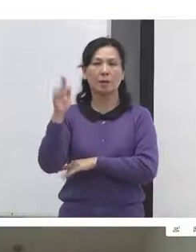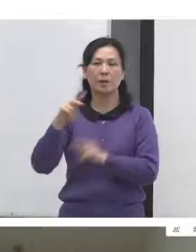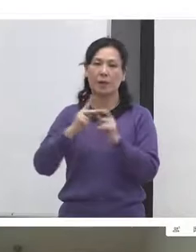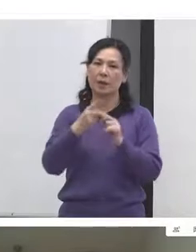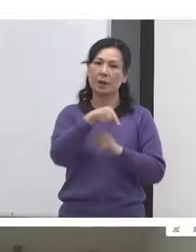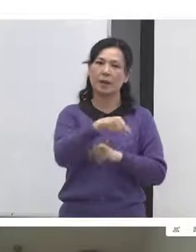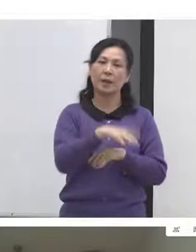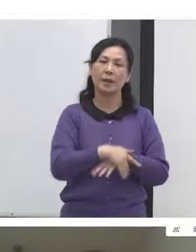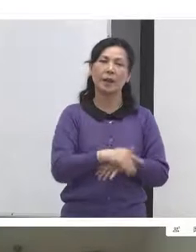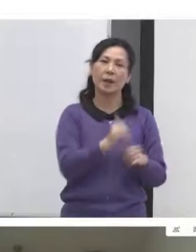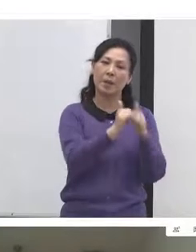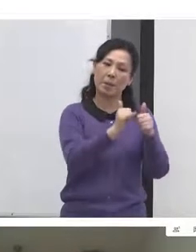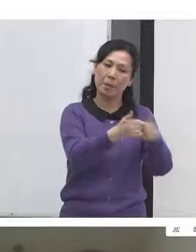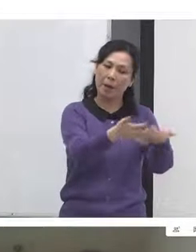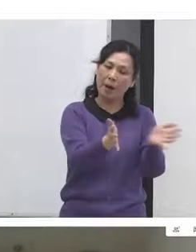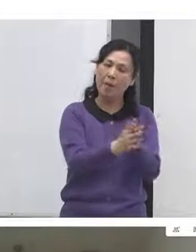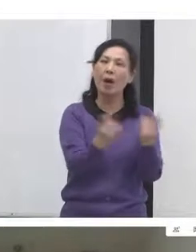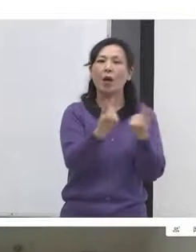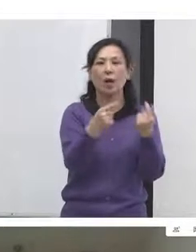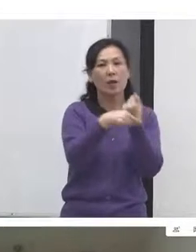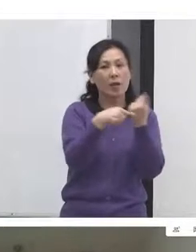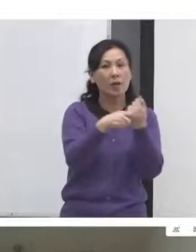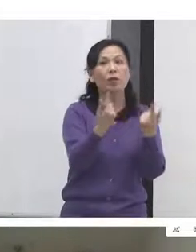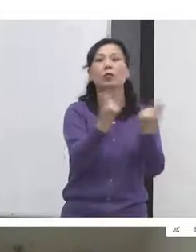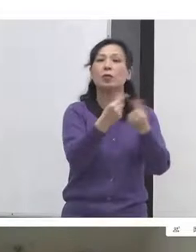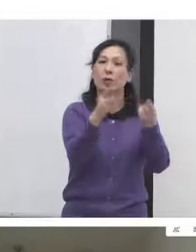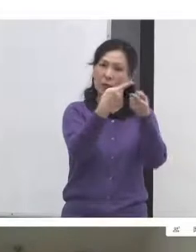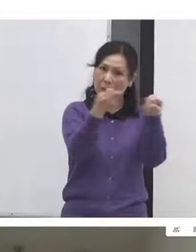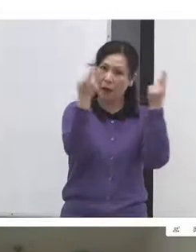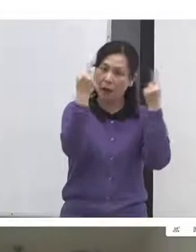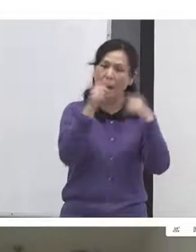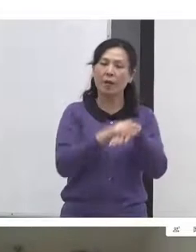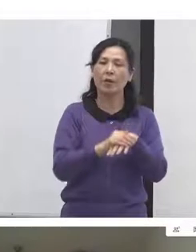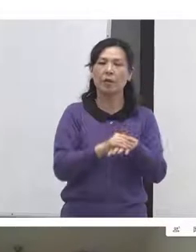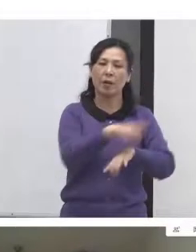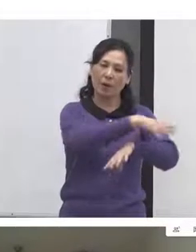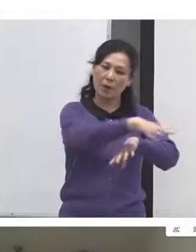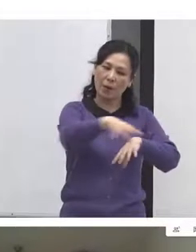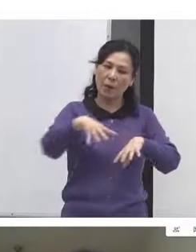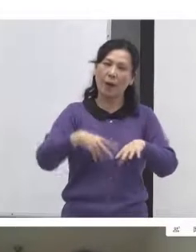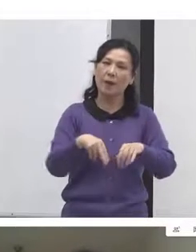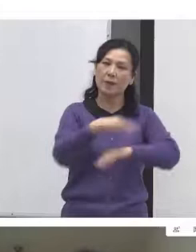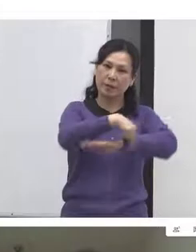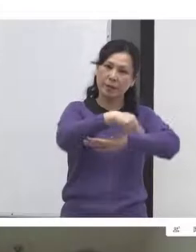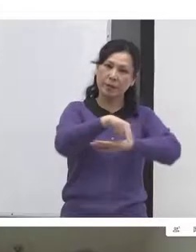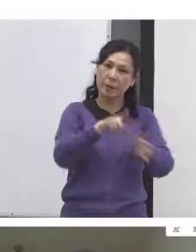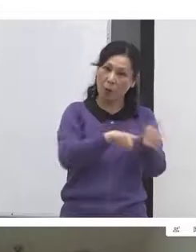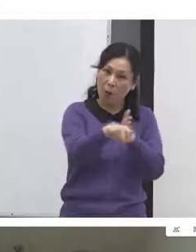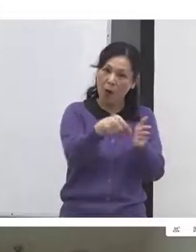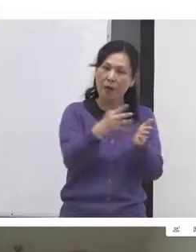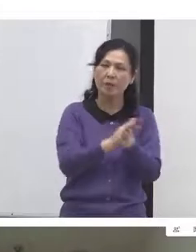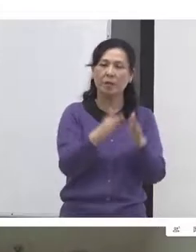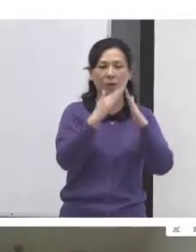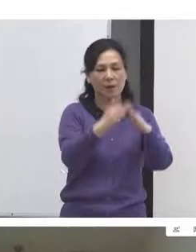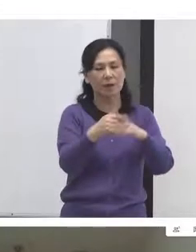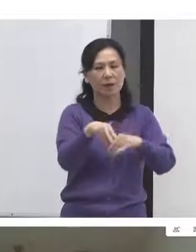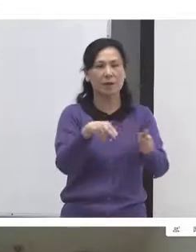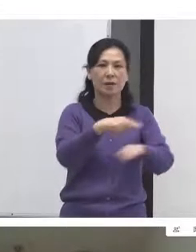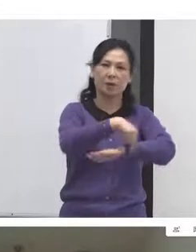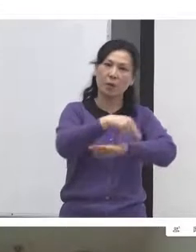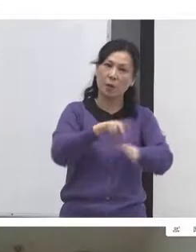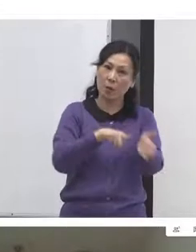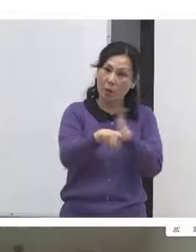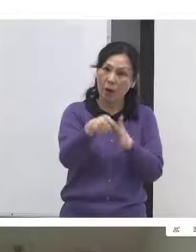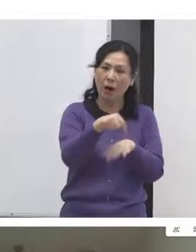间的研究组织，比如说大学，那可能是空间规划系或者城市规划系这样子，那可能透过跟国外